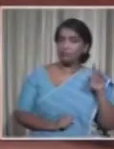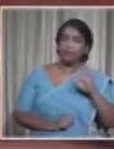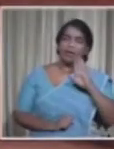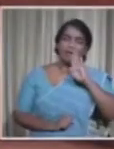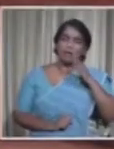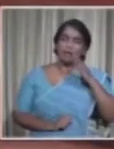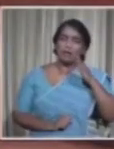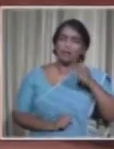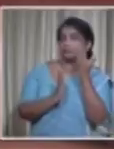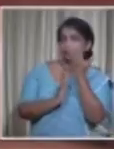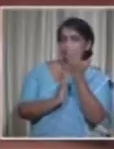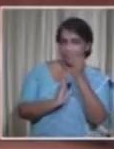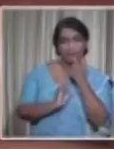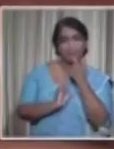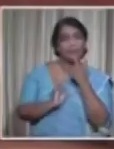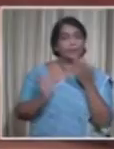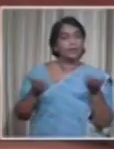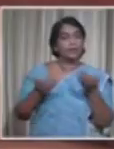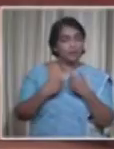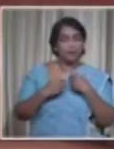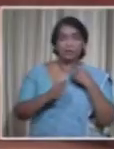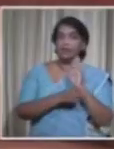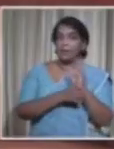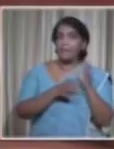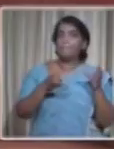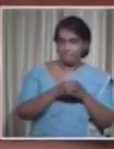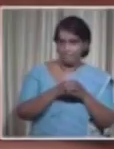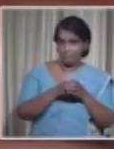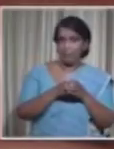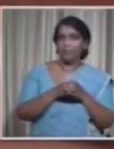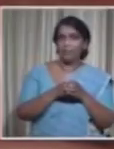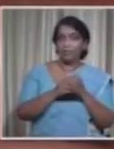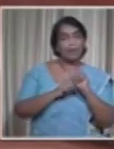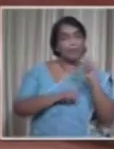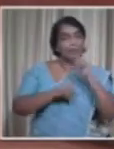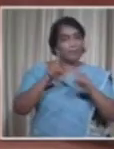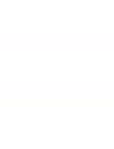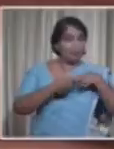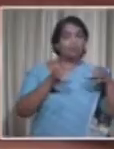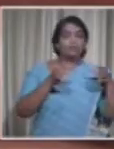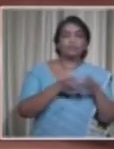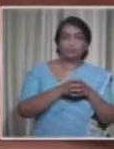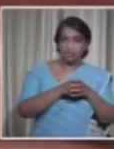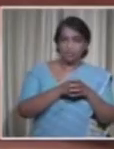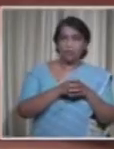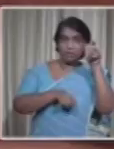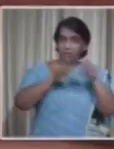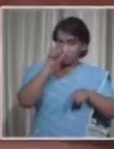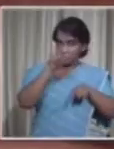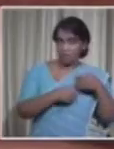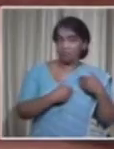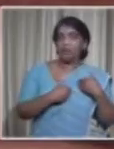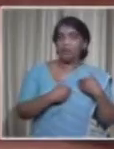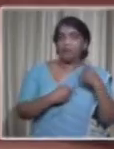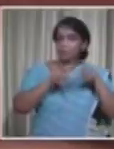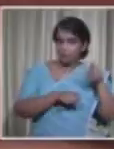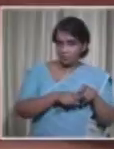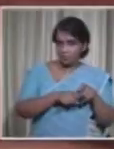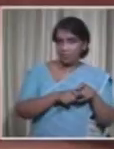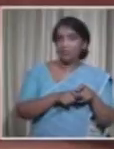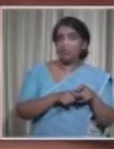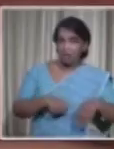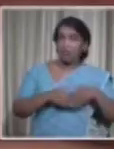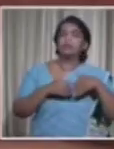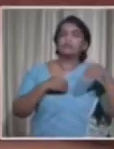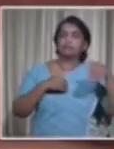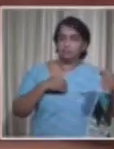ඉතාමත්ම අවශ්‍ය වෙනවා. අපි ශ්‍රී ලංකා නිදහස් පක්ෂයේ පාර්ලිමේන්තු කණ්ඩායම අපි 14 දෙනෙක් ඉන්නවා. මේ 14 දෙනාම අද